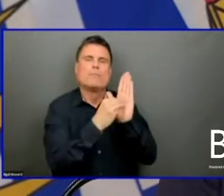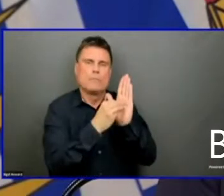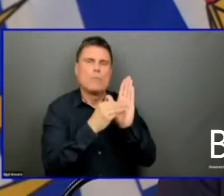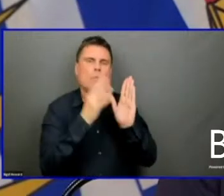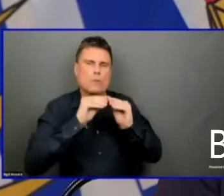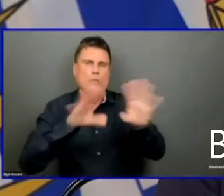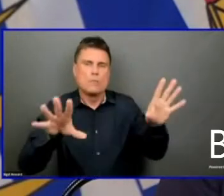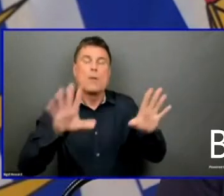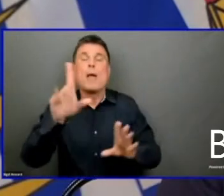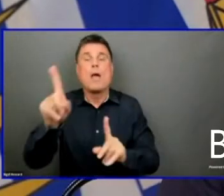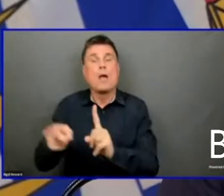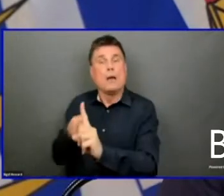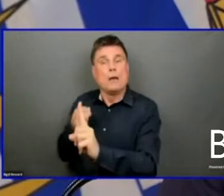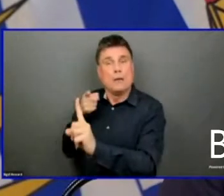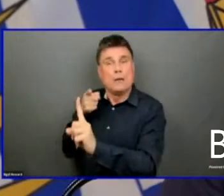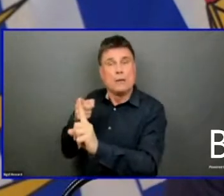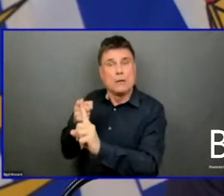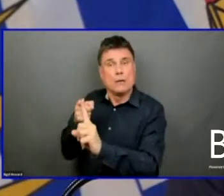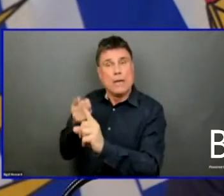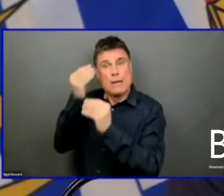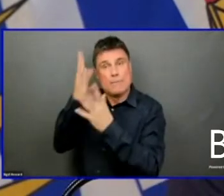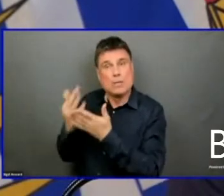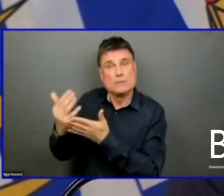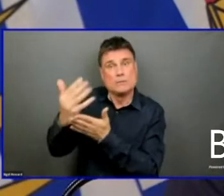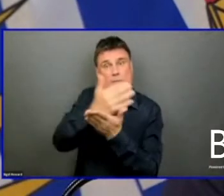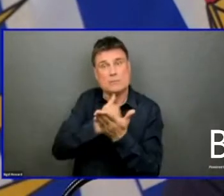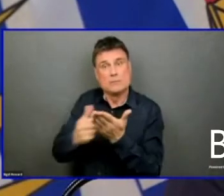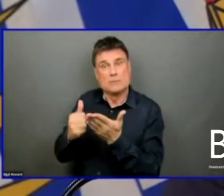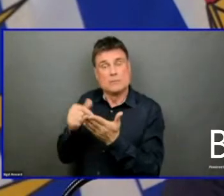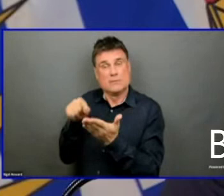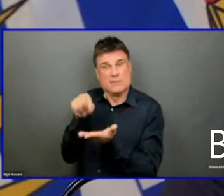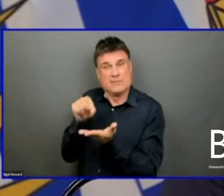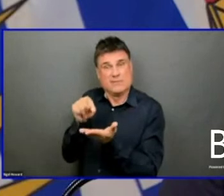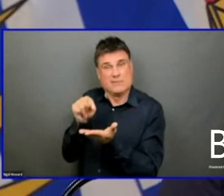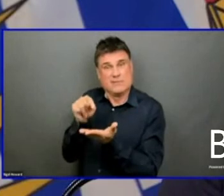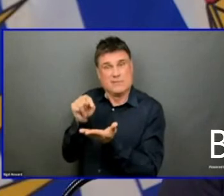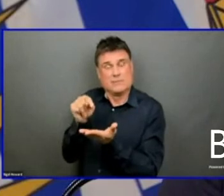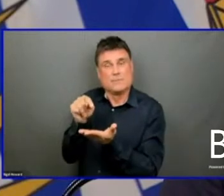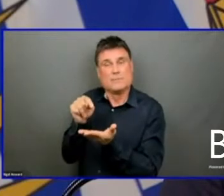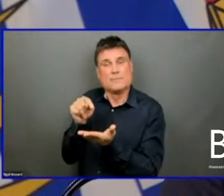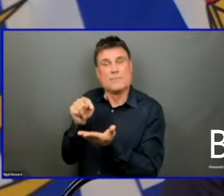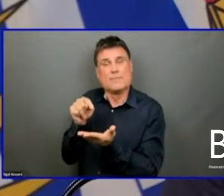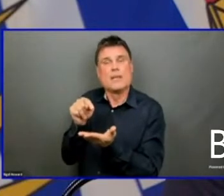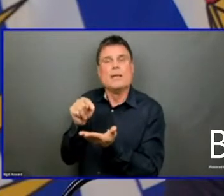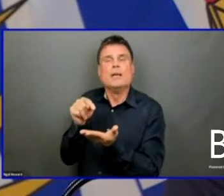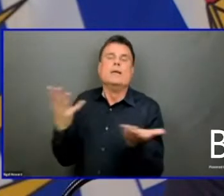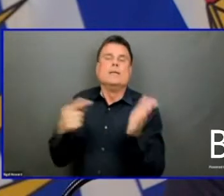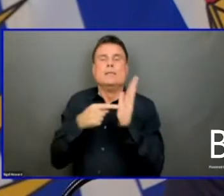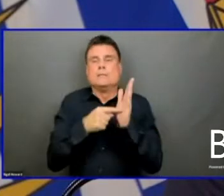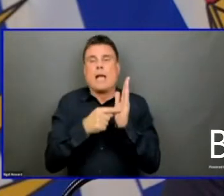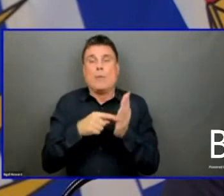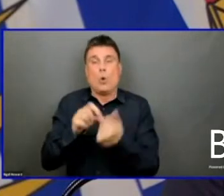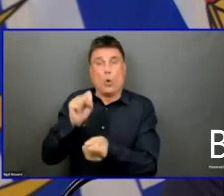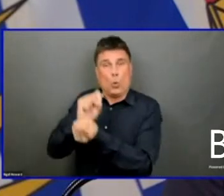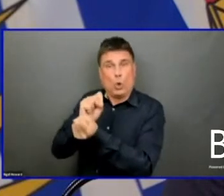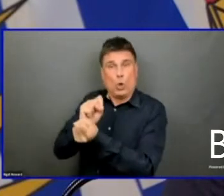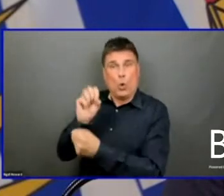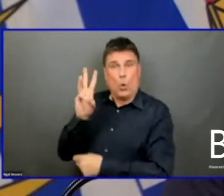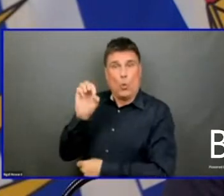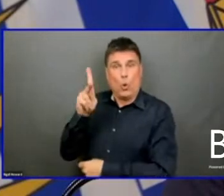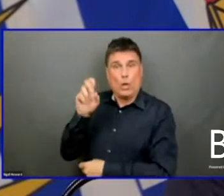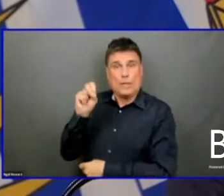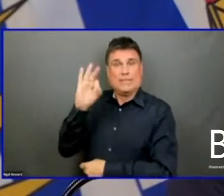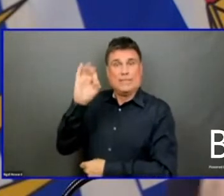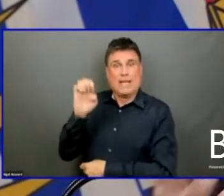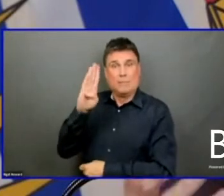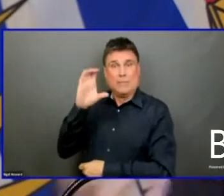华一个是飞沙卫生局没有说到内陆那么他希望这个记者让他公布一下这个内陆的